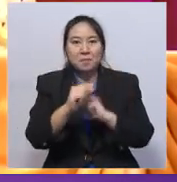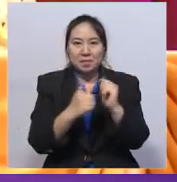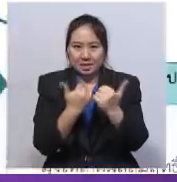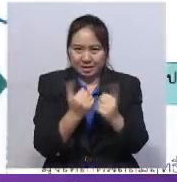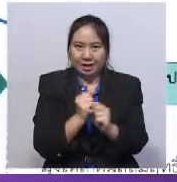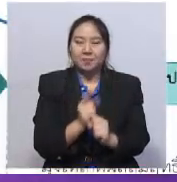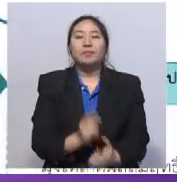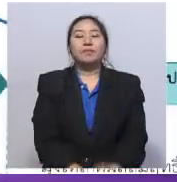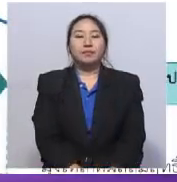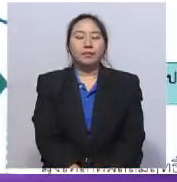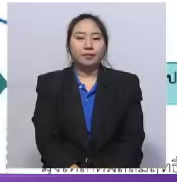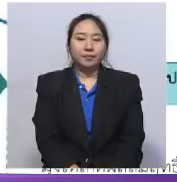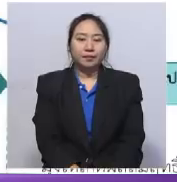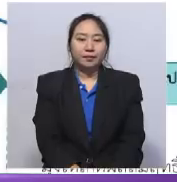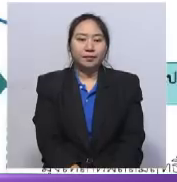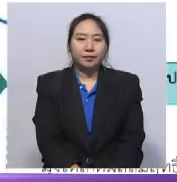ไร